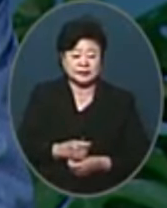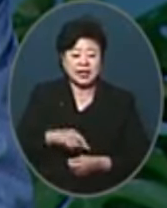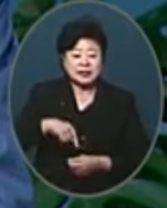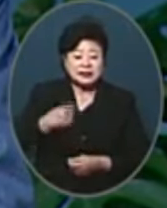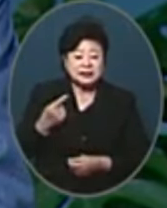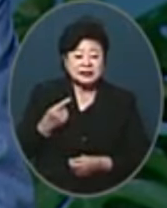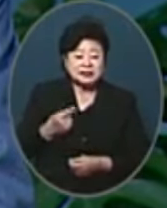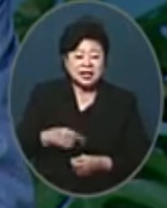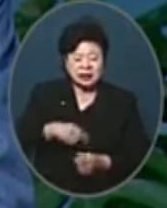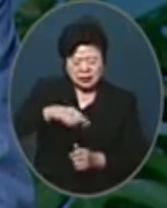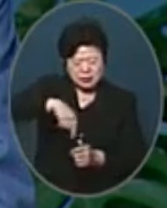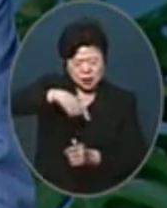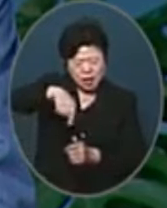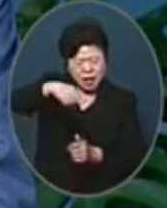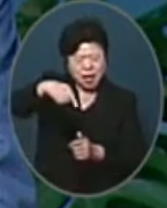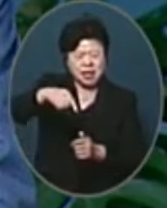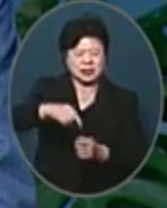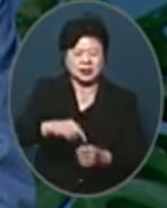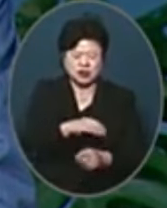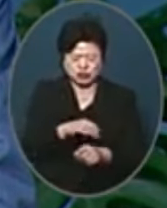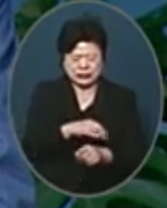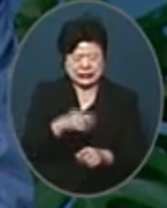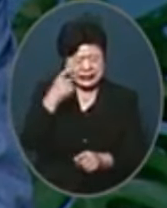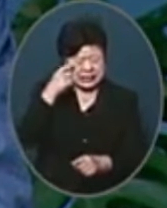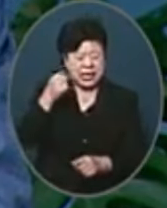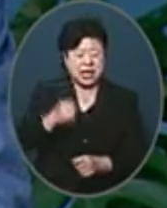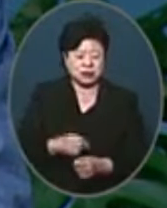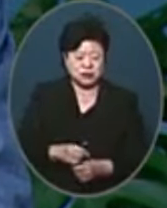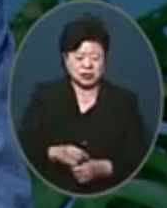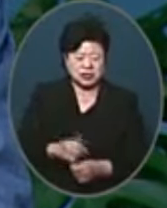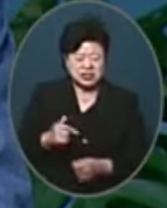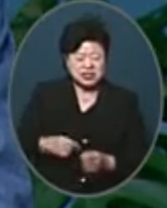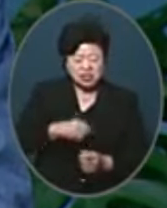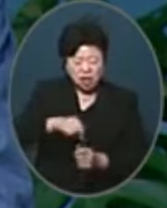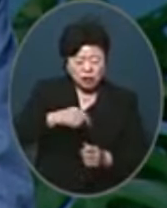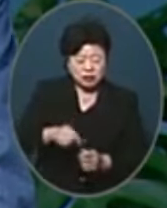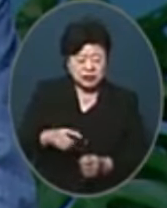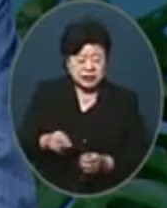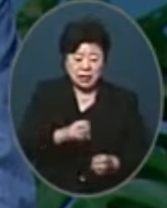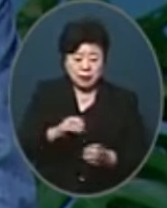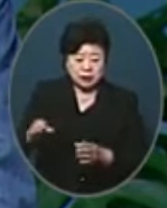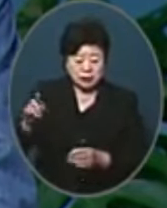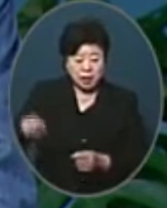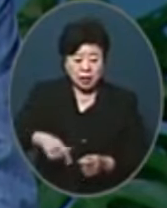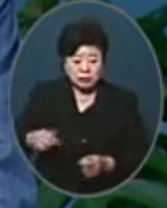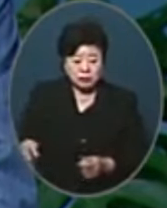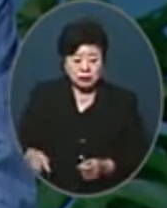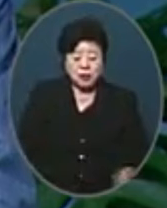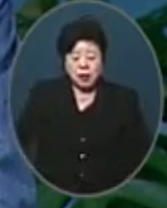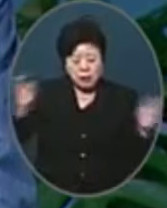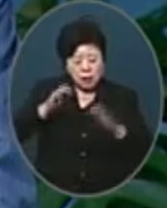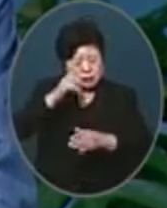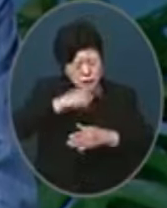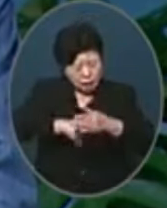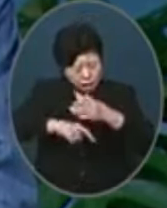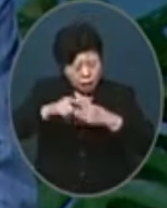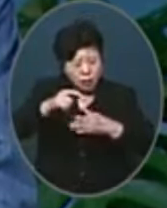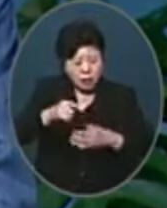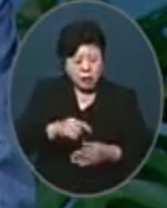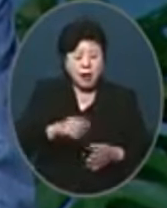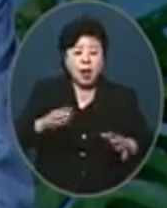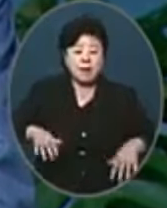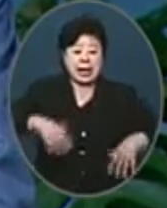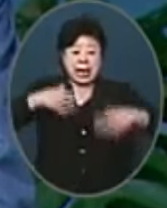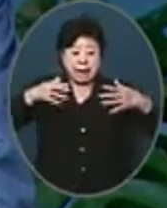자기를 휘어감고 올라가니 귀찮게 되겠다고 생각했습니다. 그런데 하루 밤새 동안에 굉장히